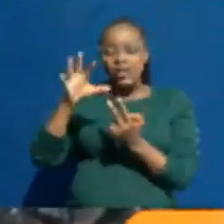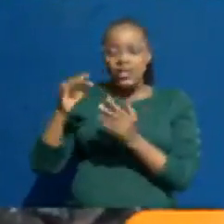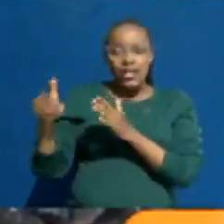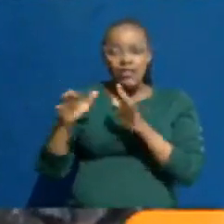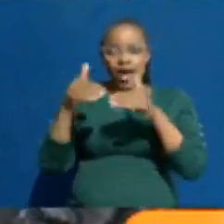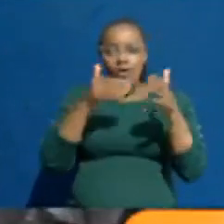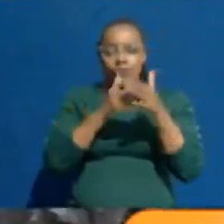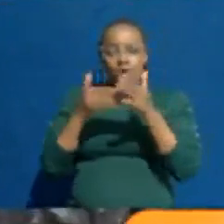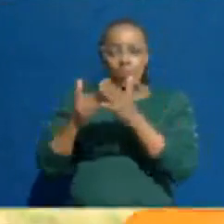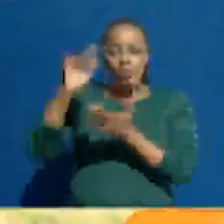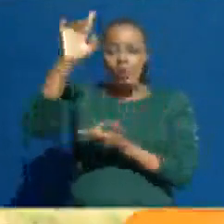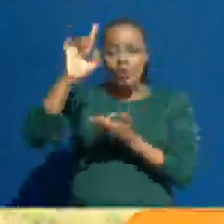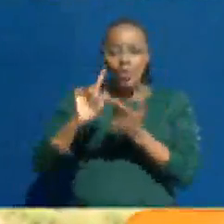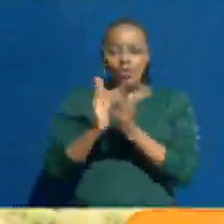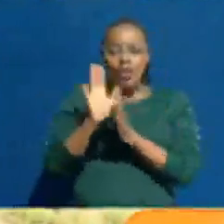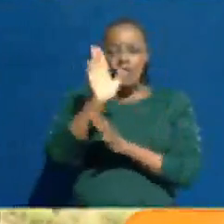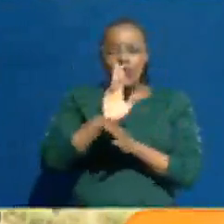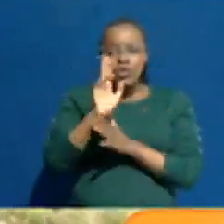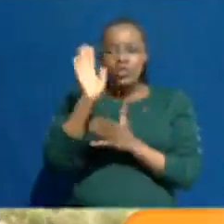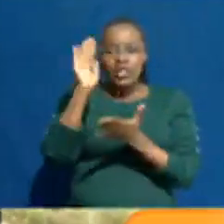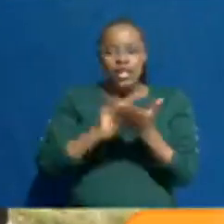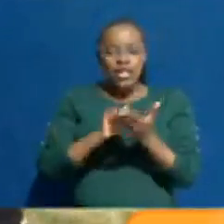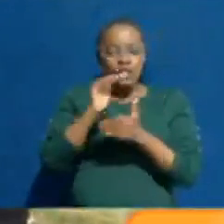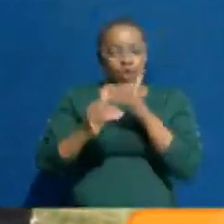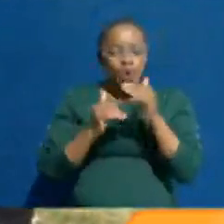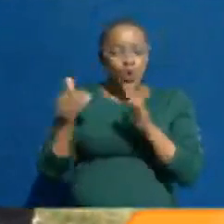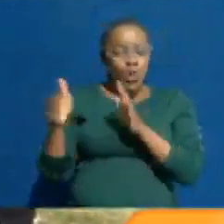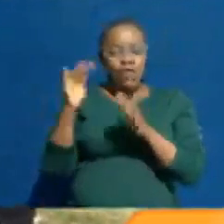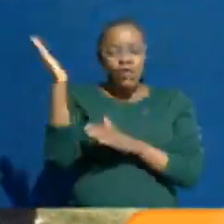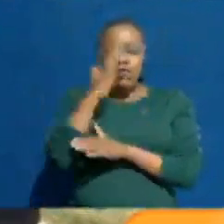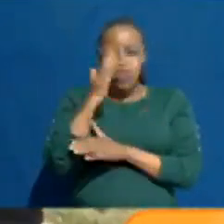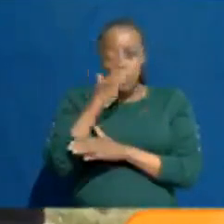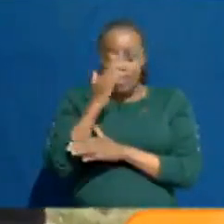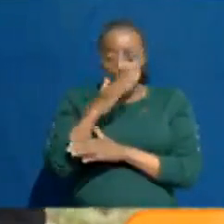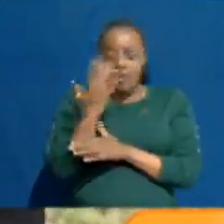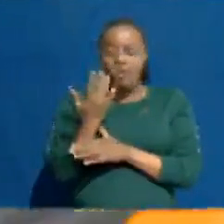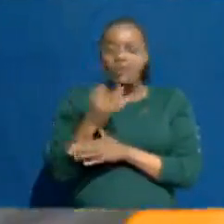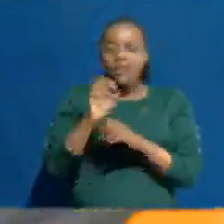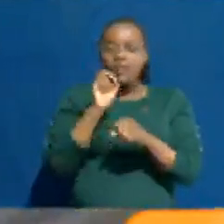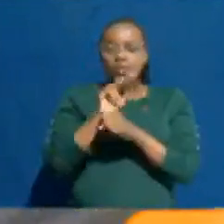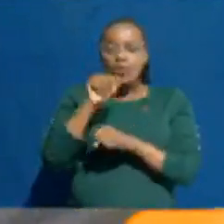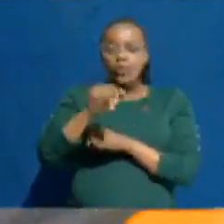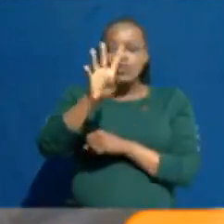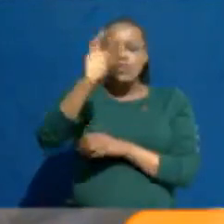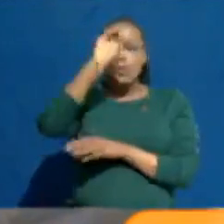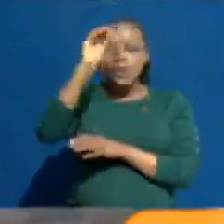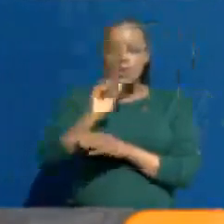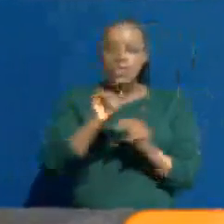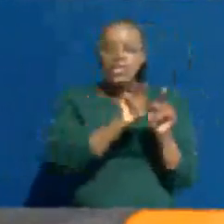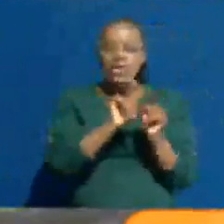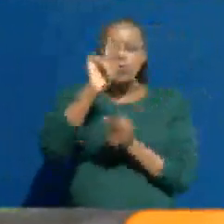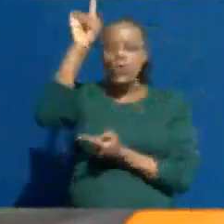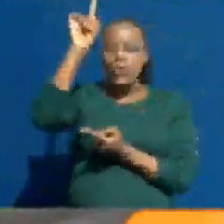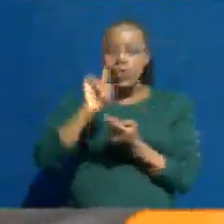kuzuia, kupunguza na kutumia tena kila aina ya uchafu kwa 12.4% na pia